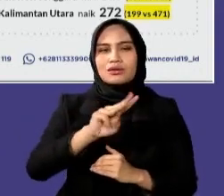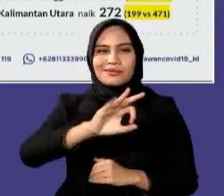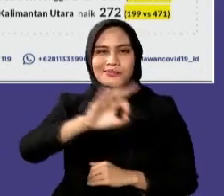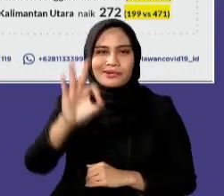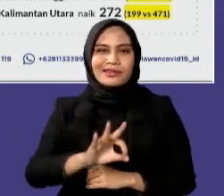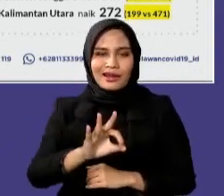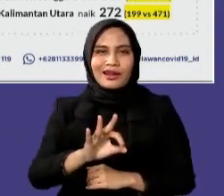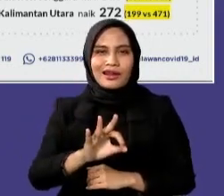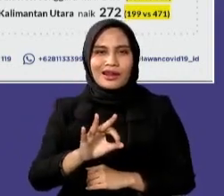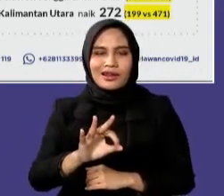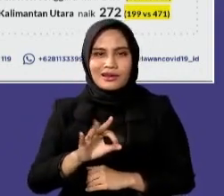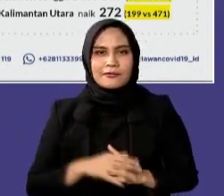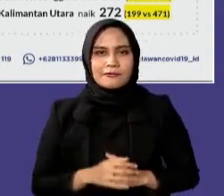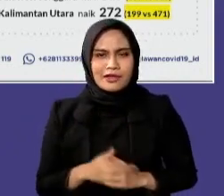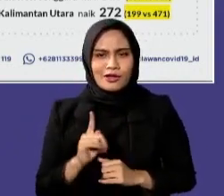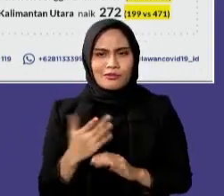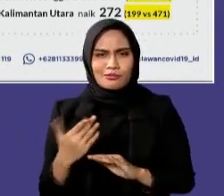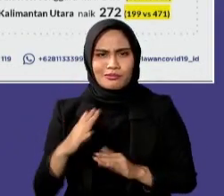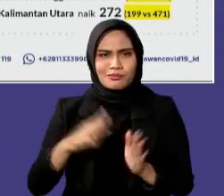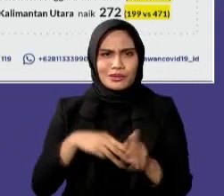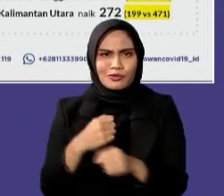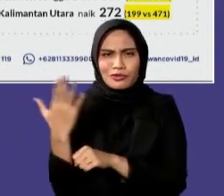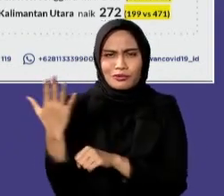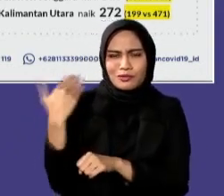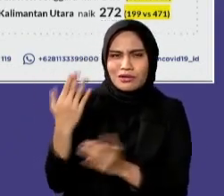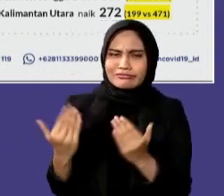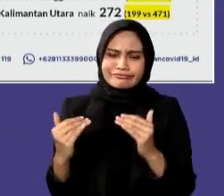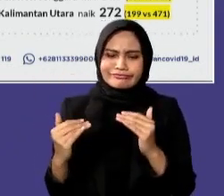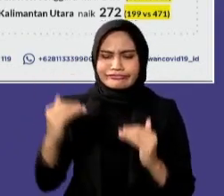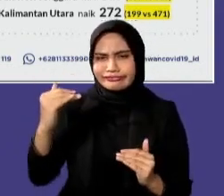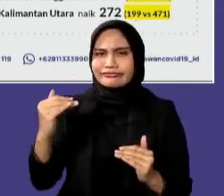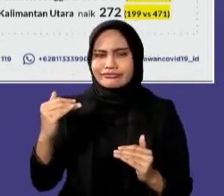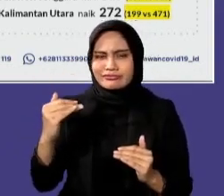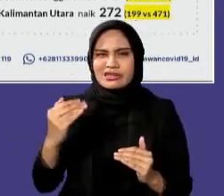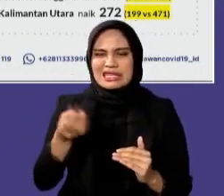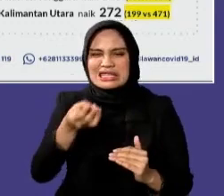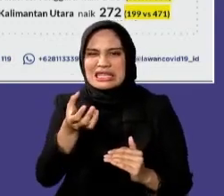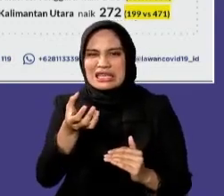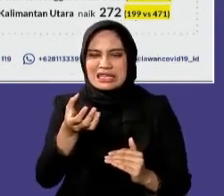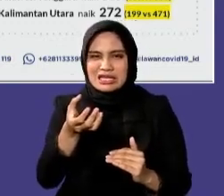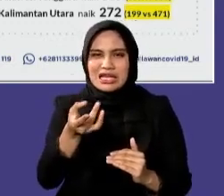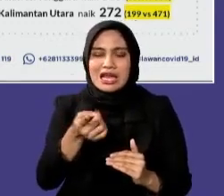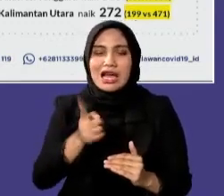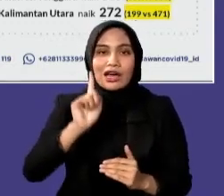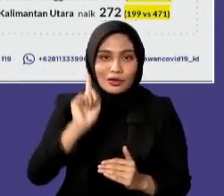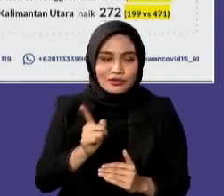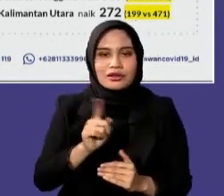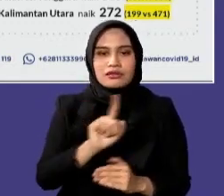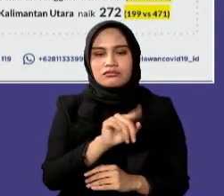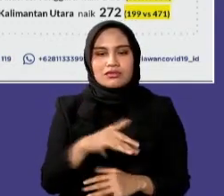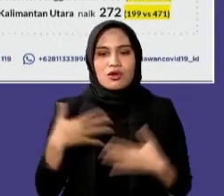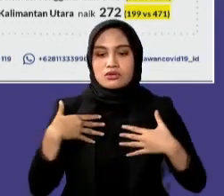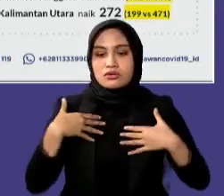minggu sebelumnya meskipun penurunannya sangat kecil namun seharusnya kesembuhan dapat terus meningkat setiap